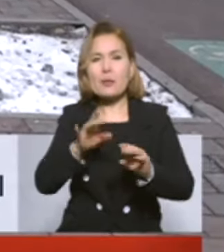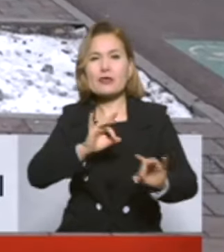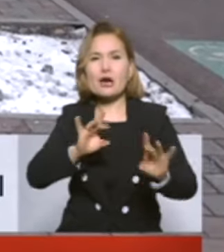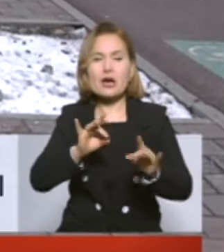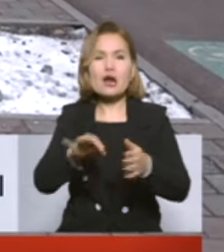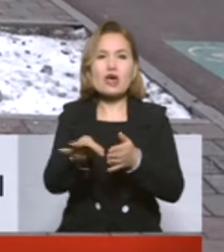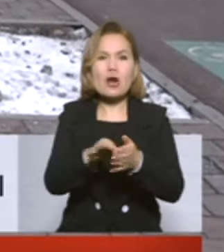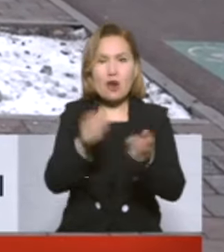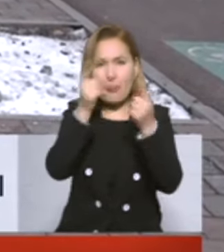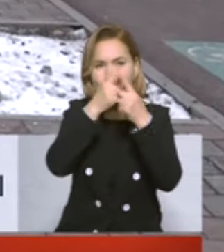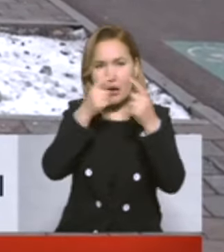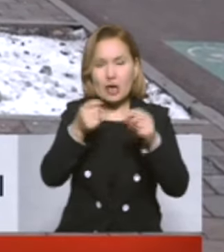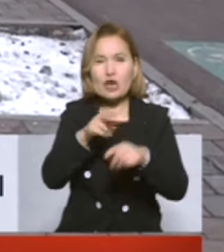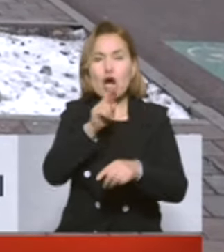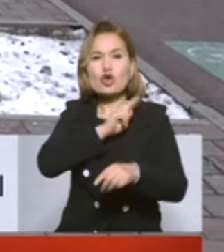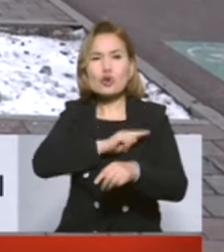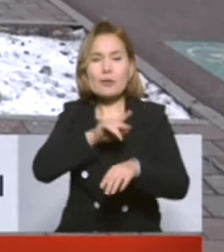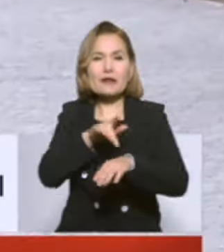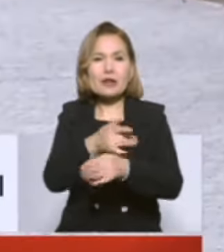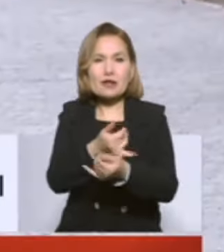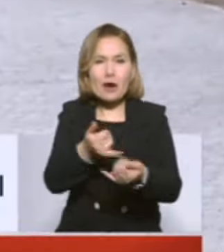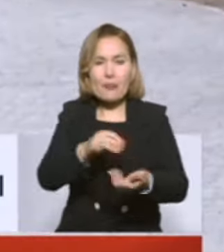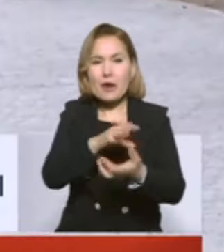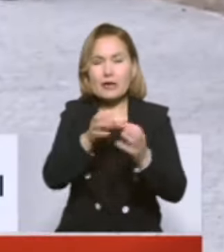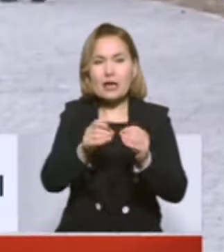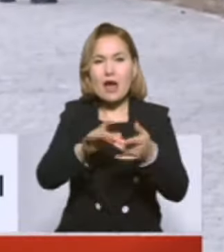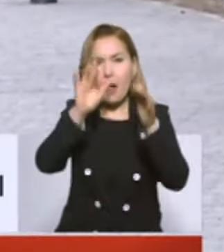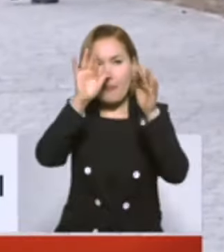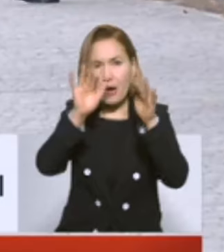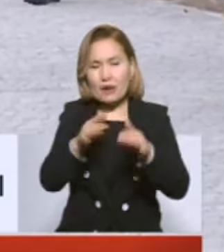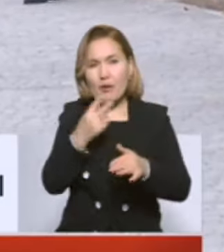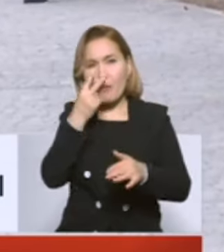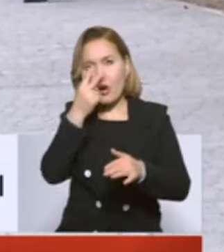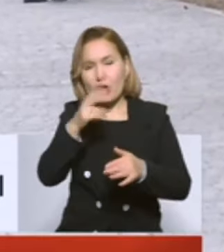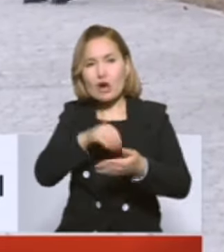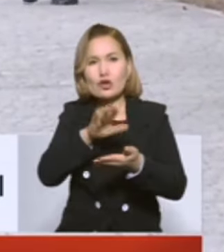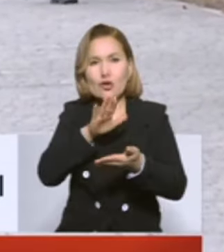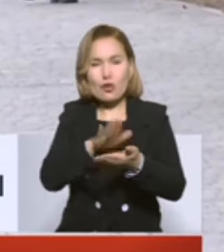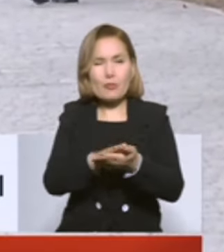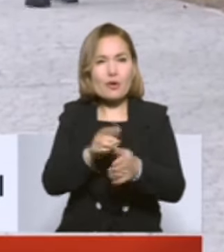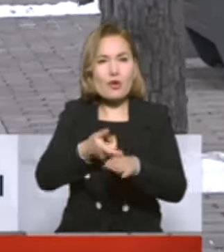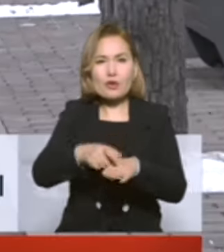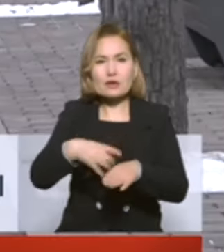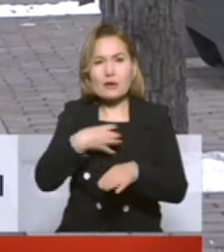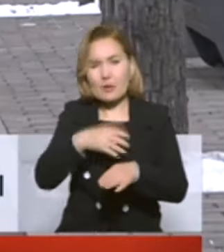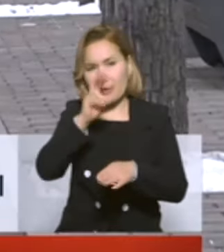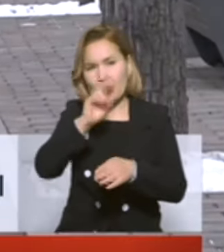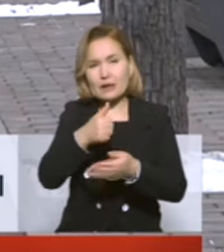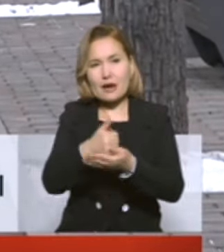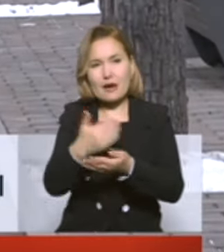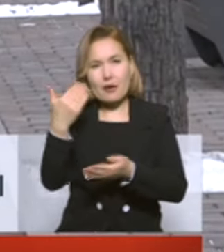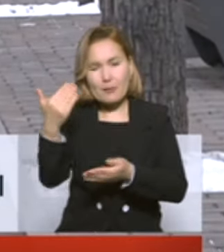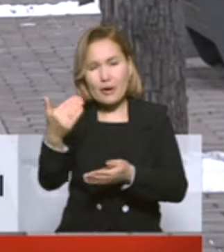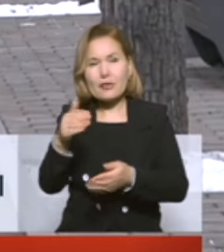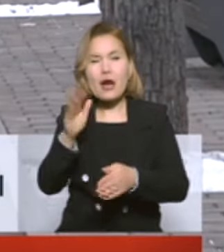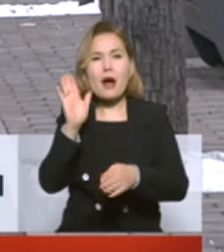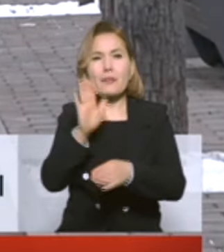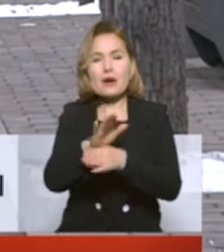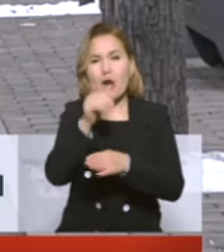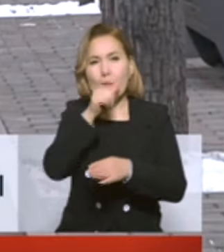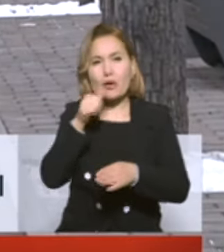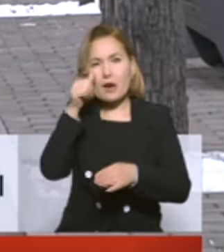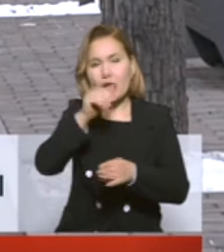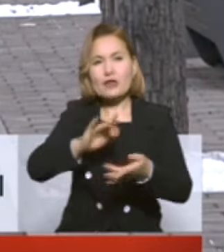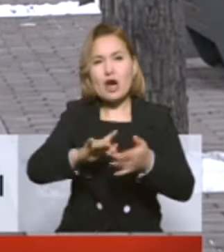жедел хабар алмасу қызметтерінде орналастырылатын материалдарды белгілеудің қажеті жоқ. Мемлекет басшысы былтыр шілдеде